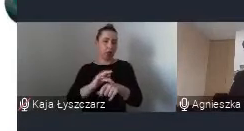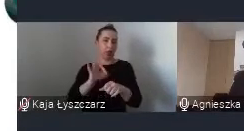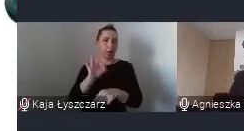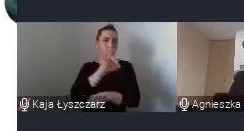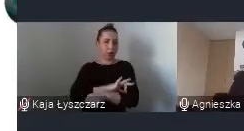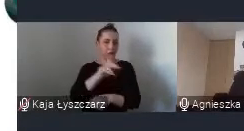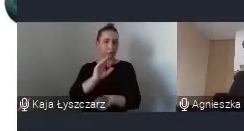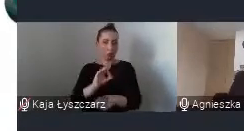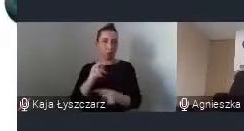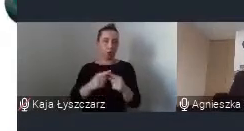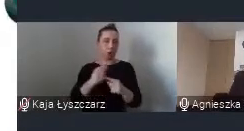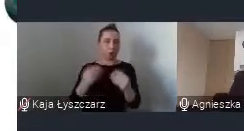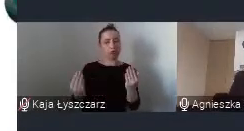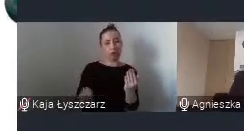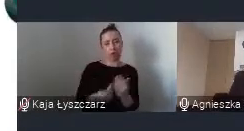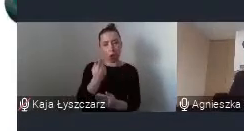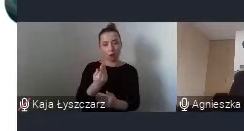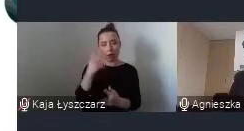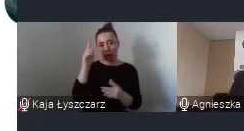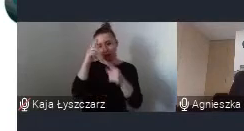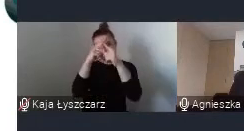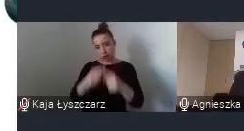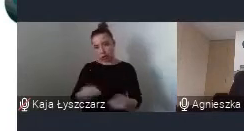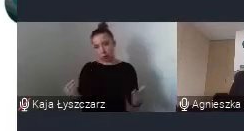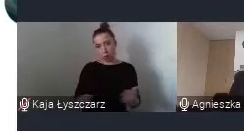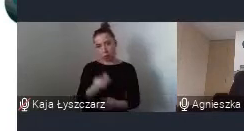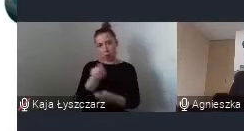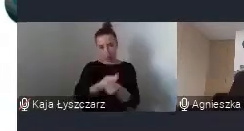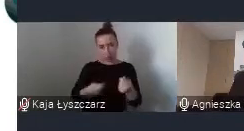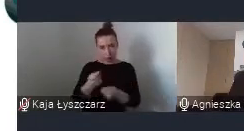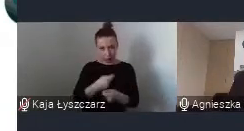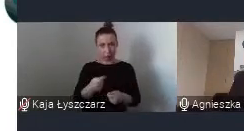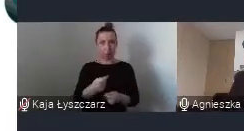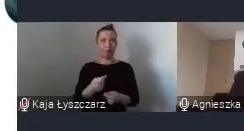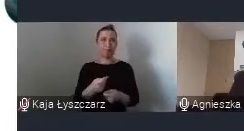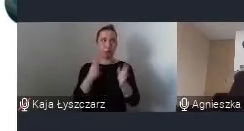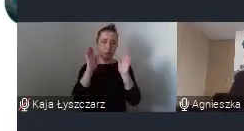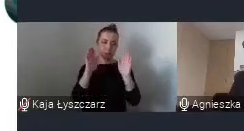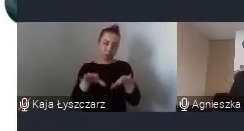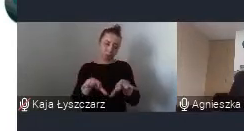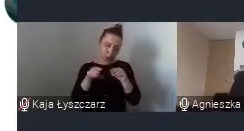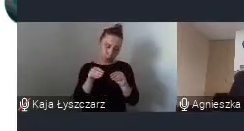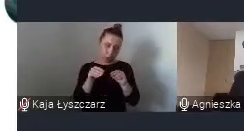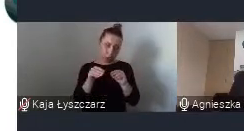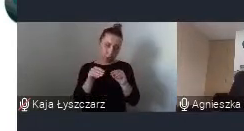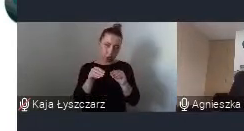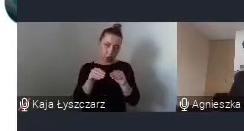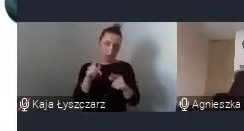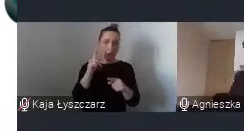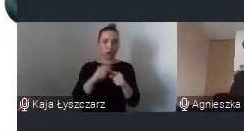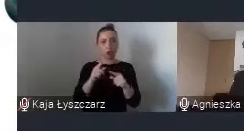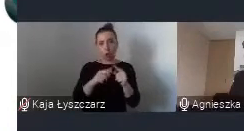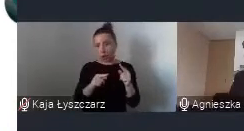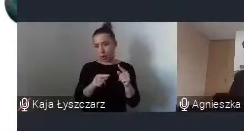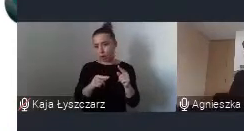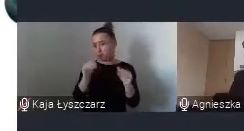ponieważ eksperymentujemy, testujemy nowe rozwiązania, to godzimy się z tym, że pewne z nich mogą się po prostu